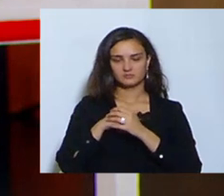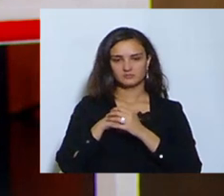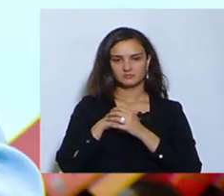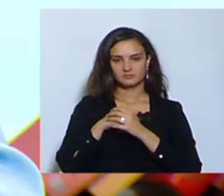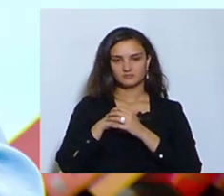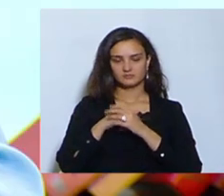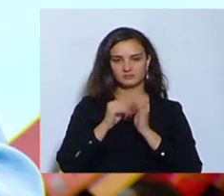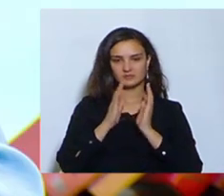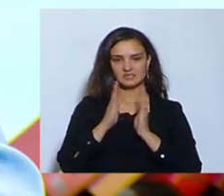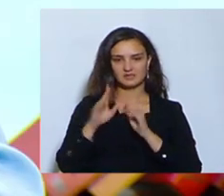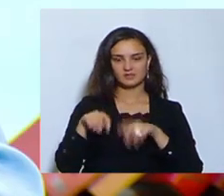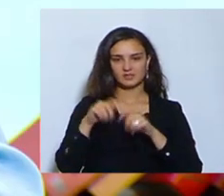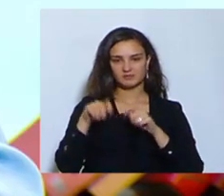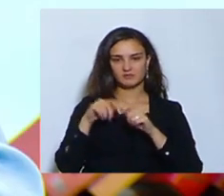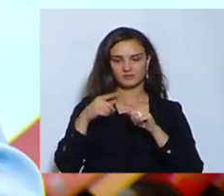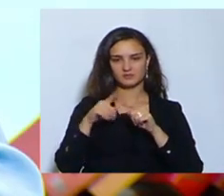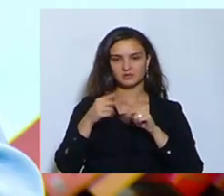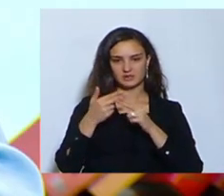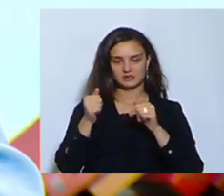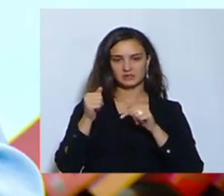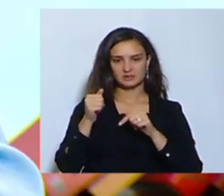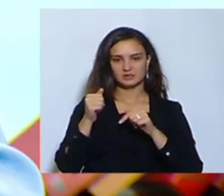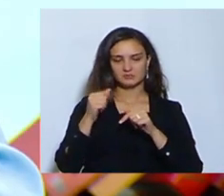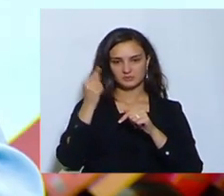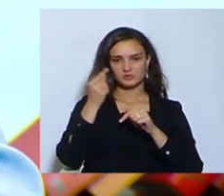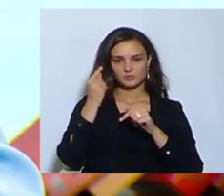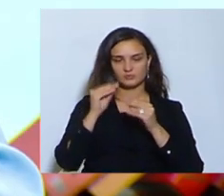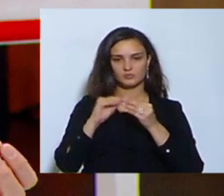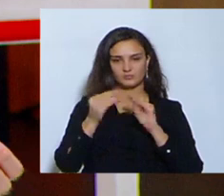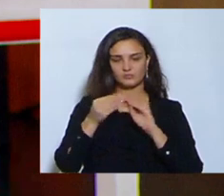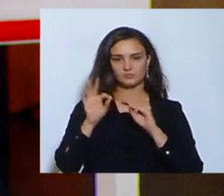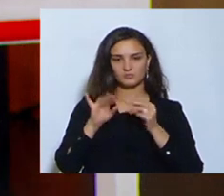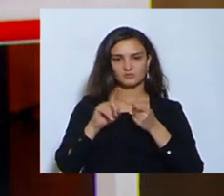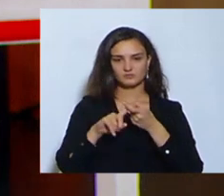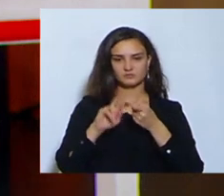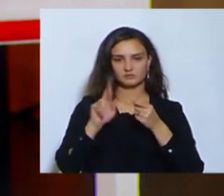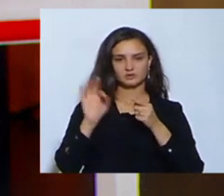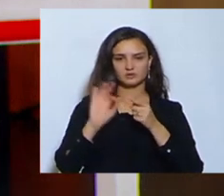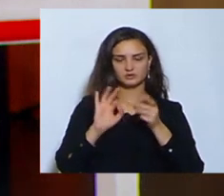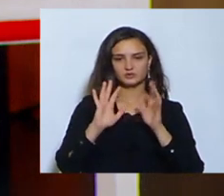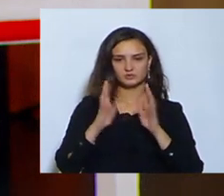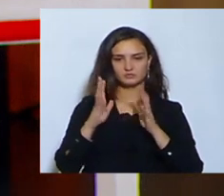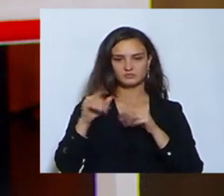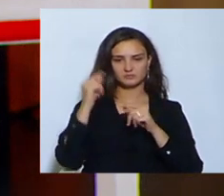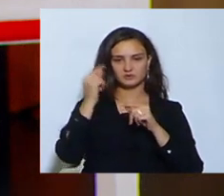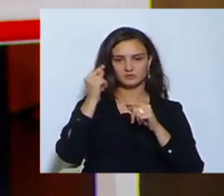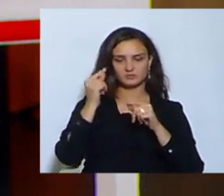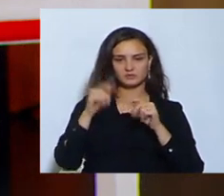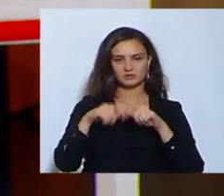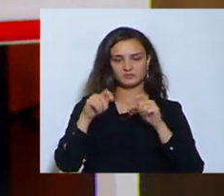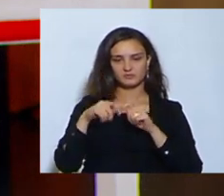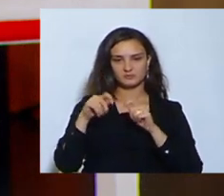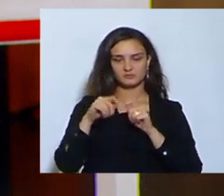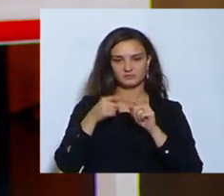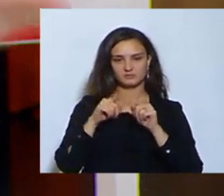მხრივ ქცევითი დარღვევა, რომელიც შევთანხმდეთ, რომ დიახ, ფსიქიკურ პრობლემებს უკავშირდება. და ხშირ შემთხვევაში ფსიქიკური